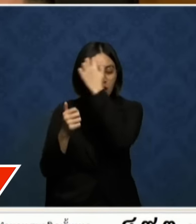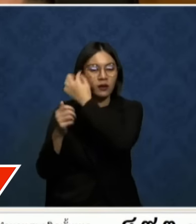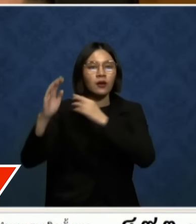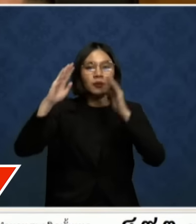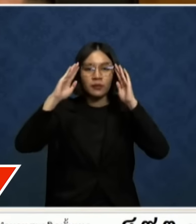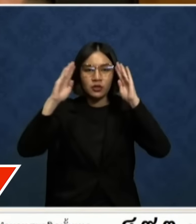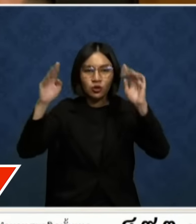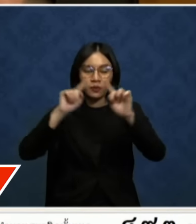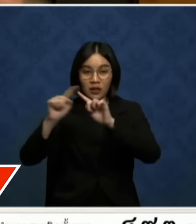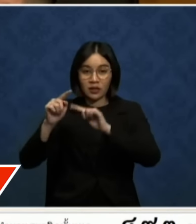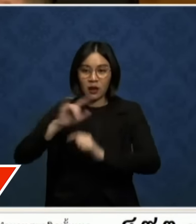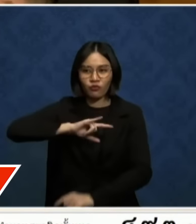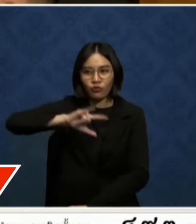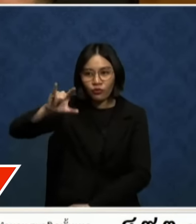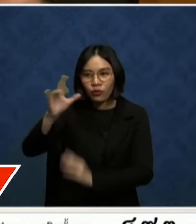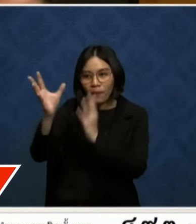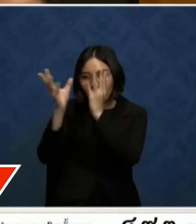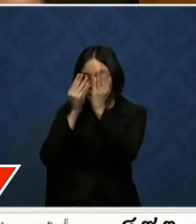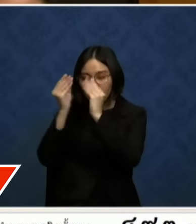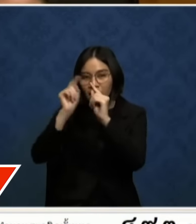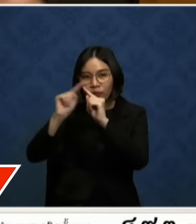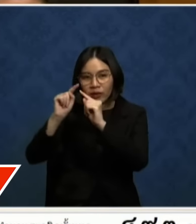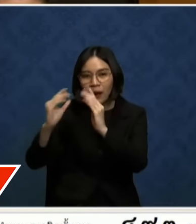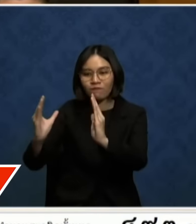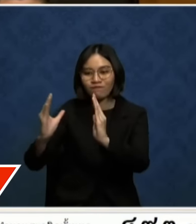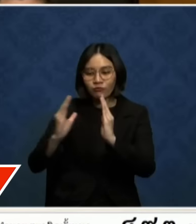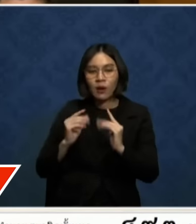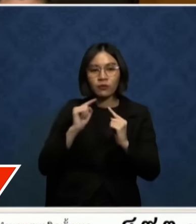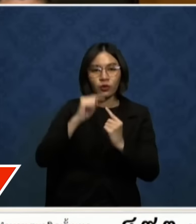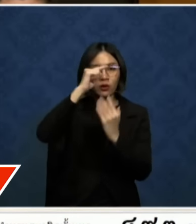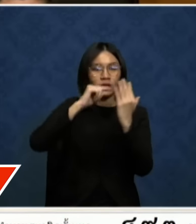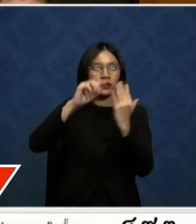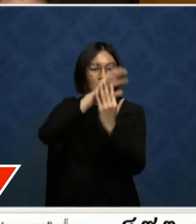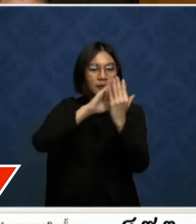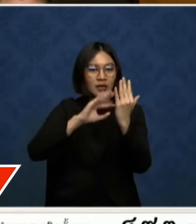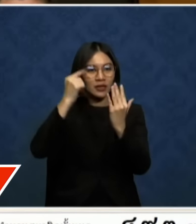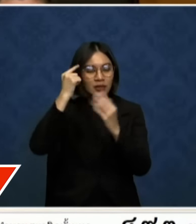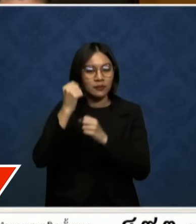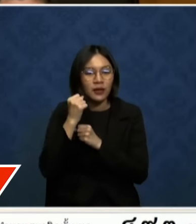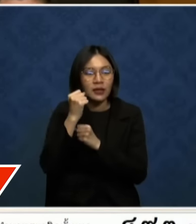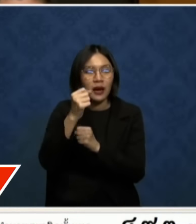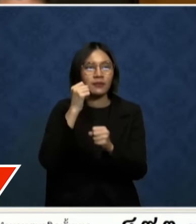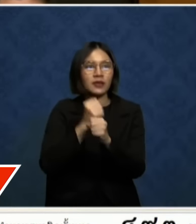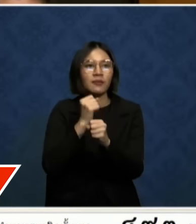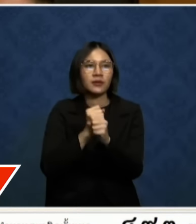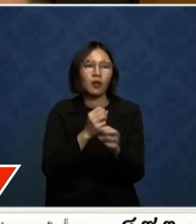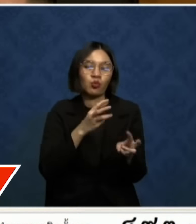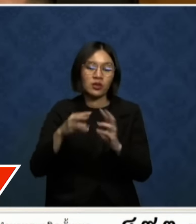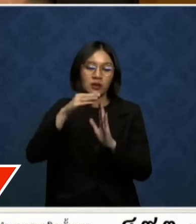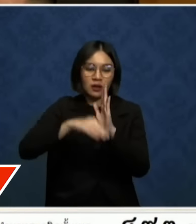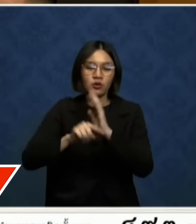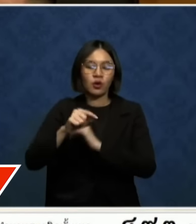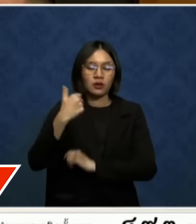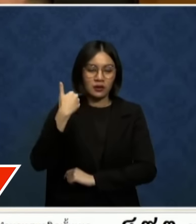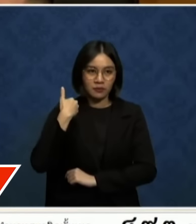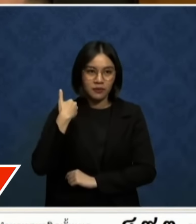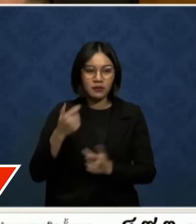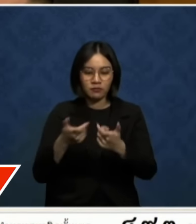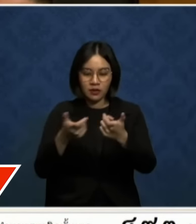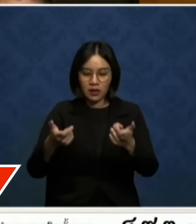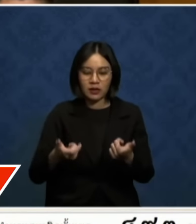ที่เราไปดูงานมาในกรณีนี้สามารถที่เอามาใช้กับประเทศไทยและพยายามดำเนินการในแนวทางนี้อยู่นะครับรายง